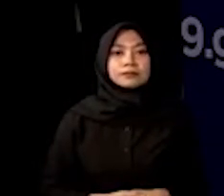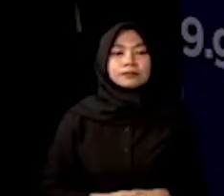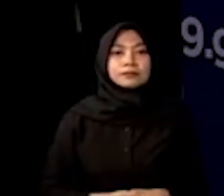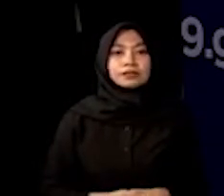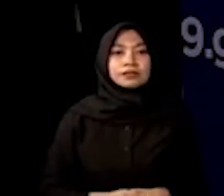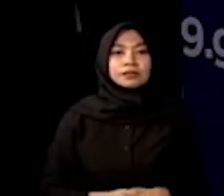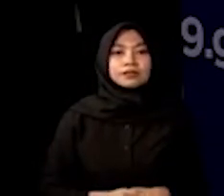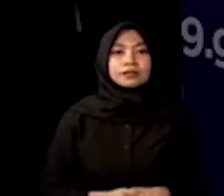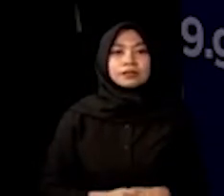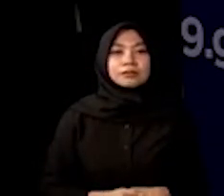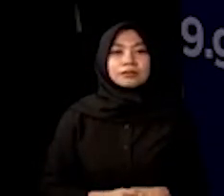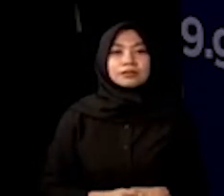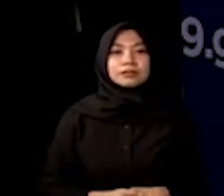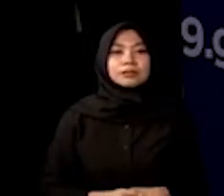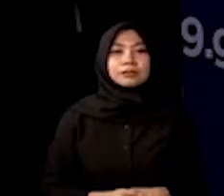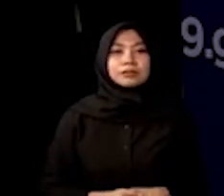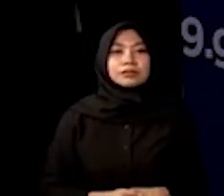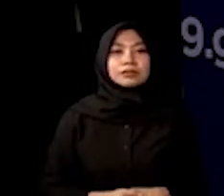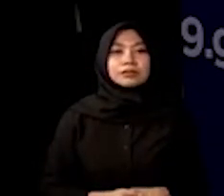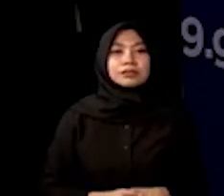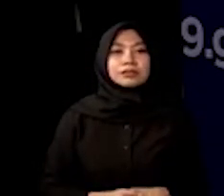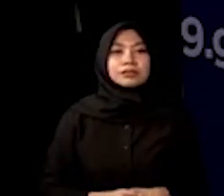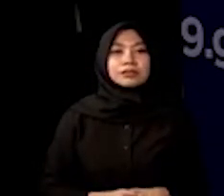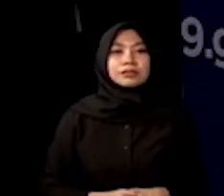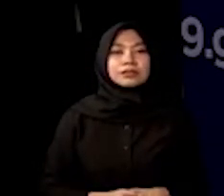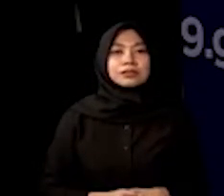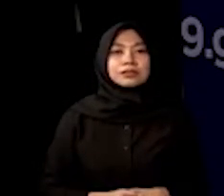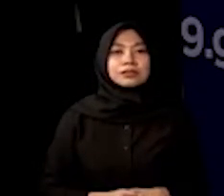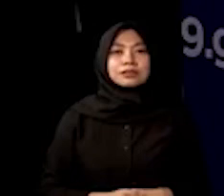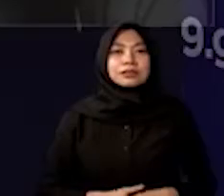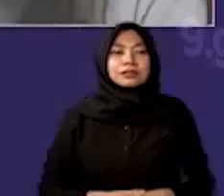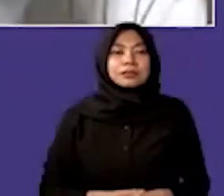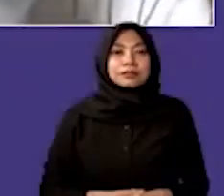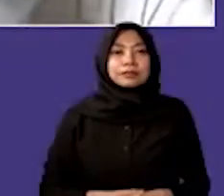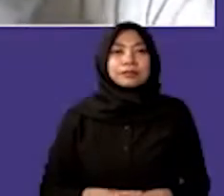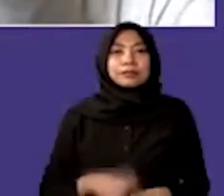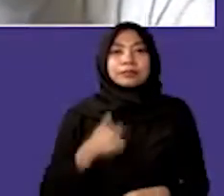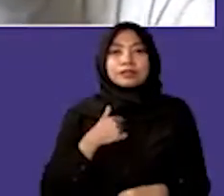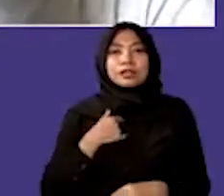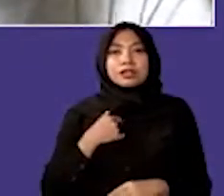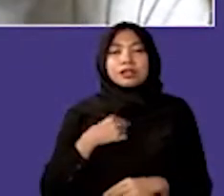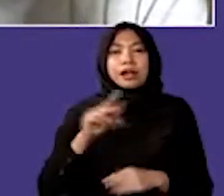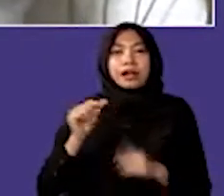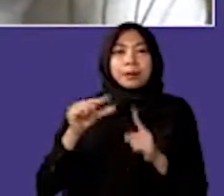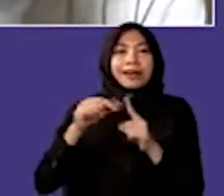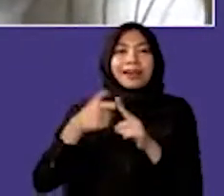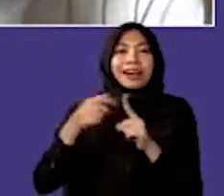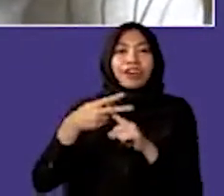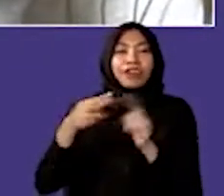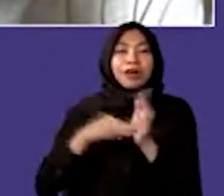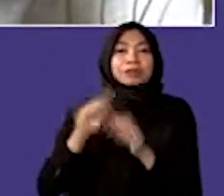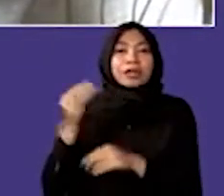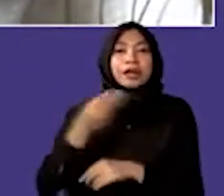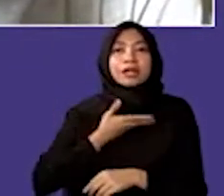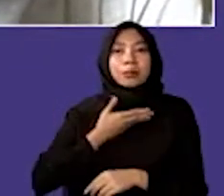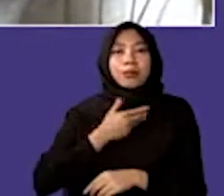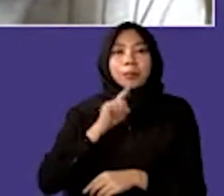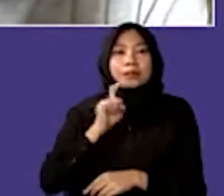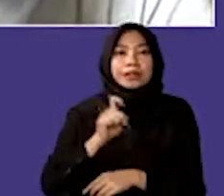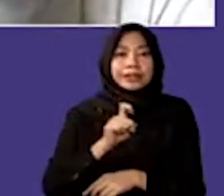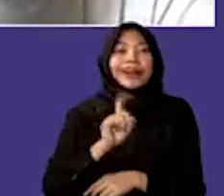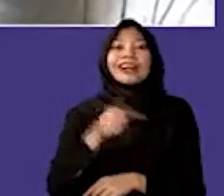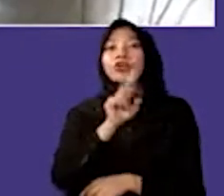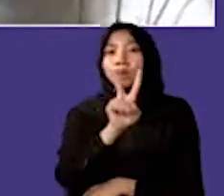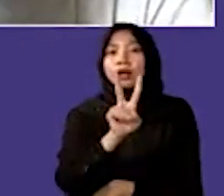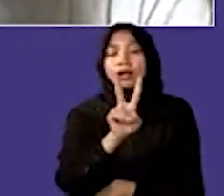I Bang Tomy Ya silakan ya Eh saya arartur tezen dari rpk fm jakarta Saya mau bertanya ke ada